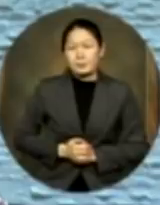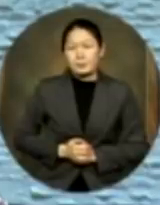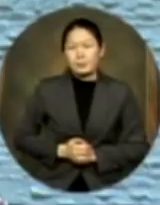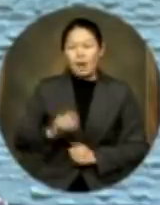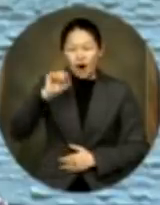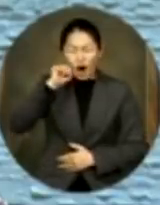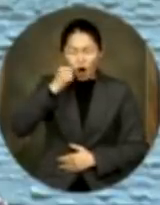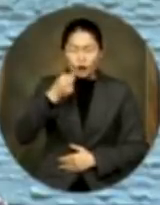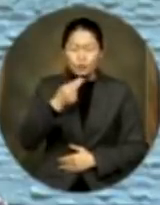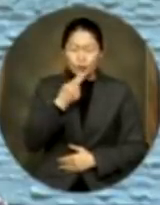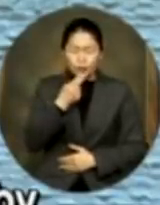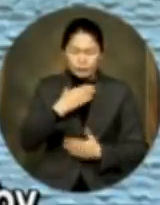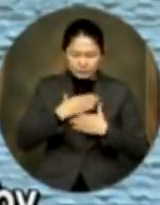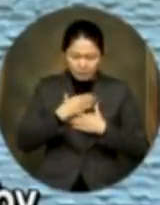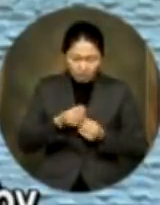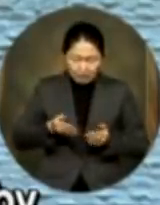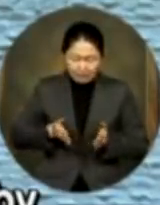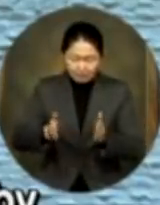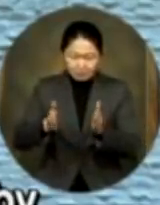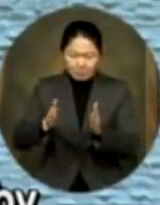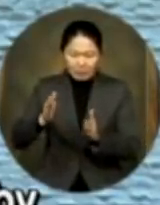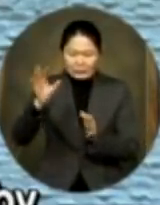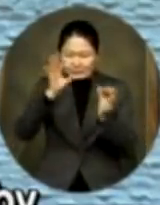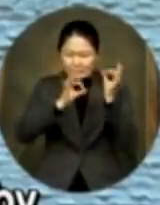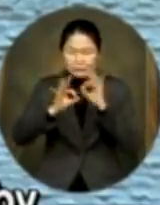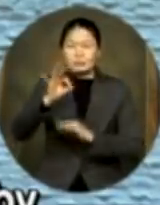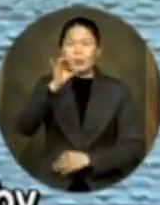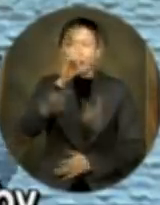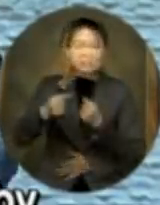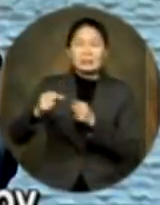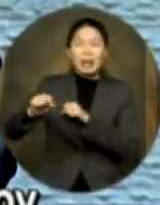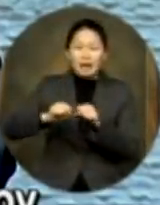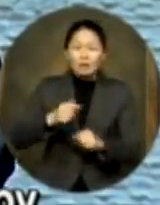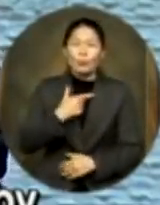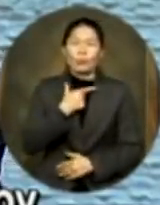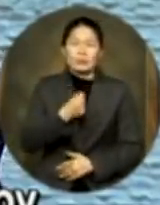어려움 없는 편안한 1만 찾으려고 해서는 안된다는 거죠